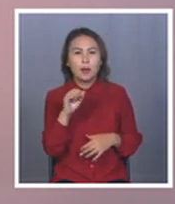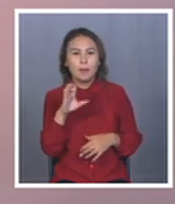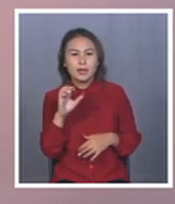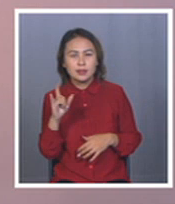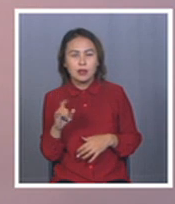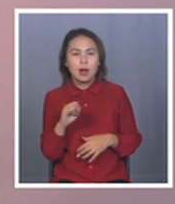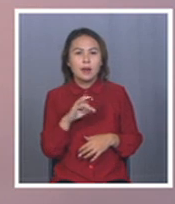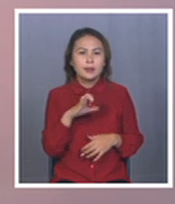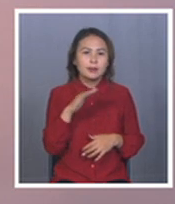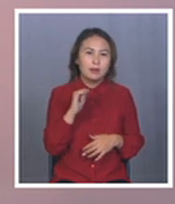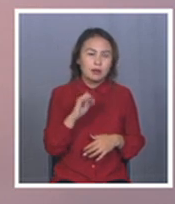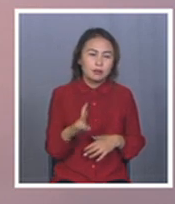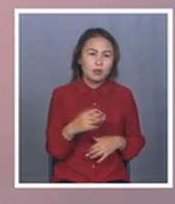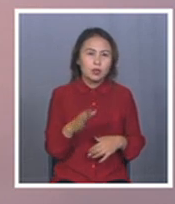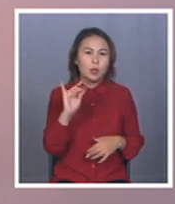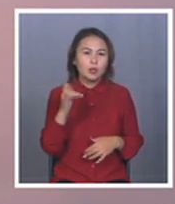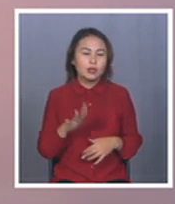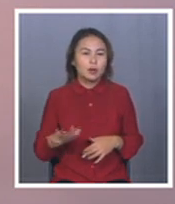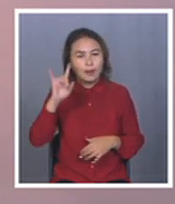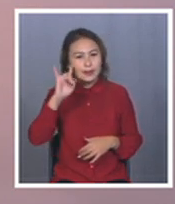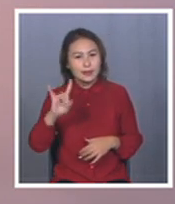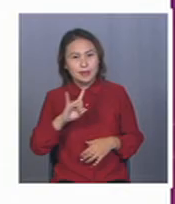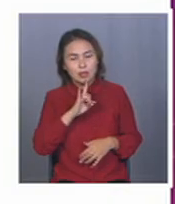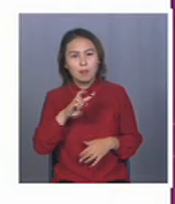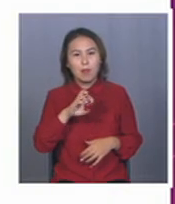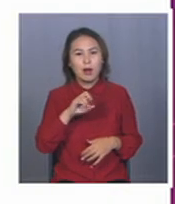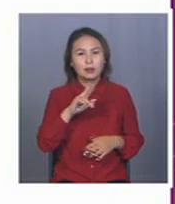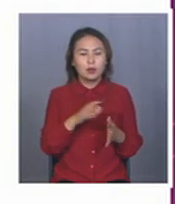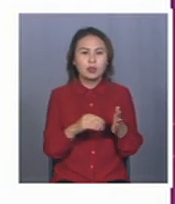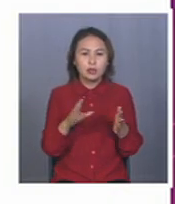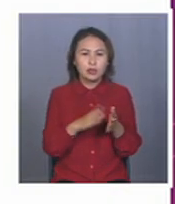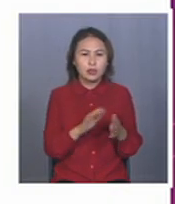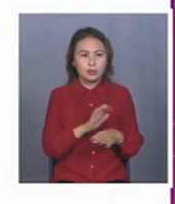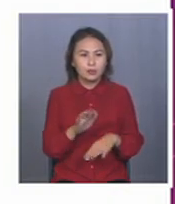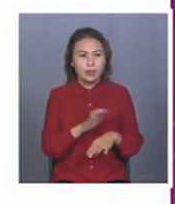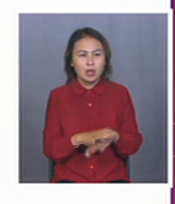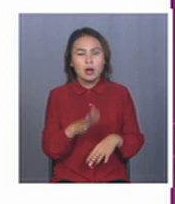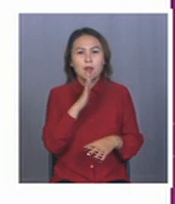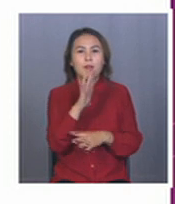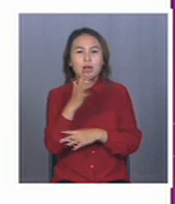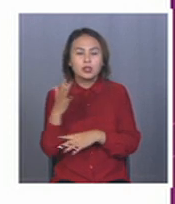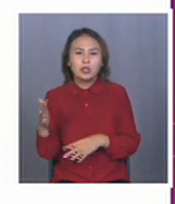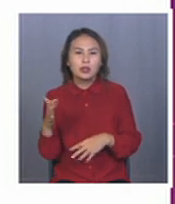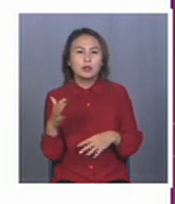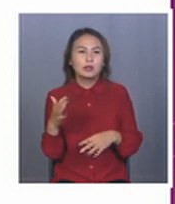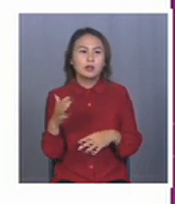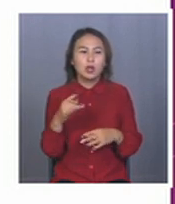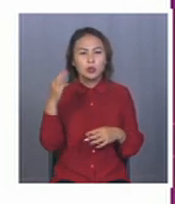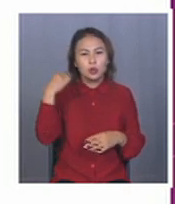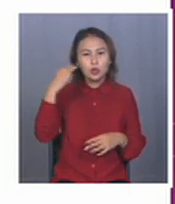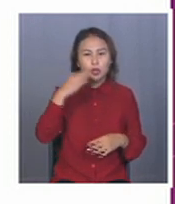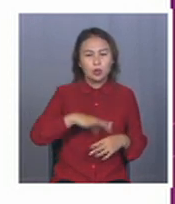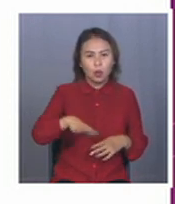Арыста, яғни оңтүстік Қазақстанда мақта өсіріледі. Бақша шаруашылығы Түркістан